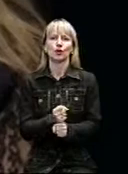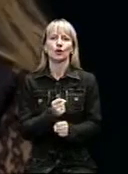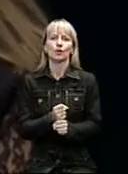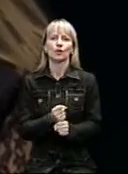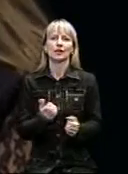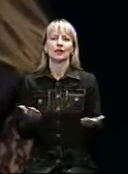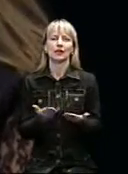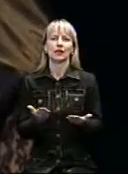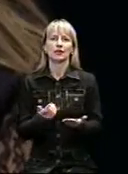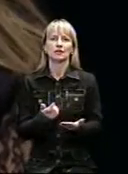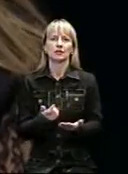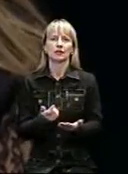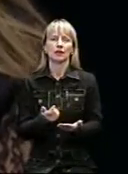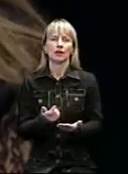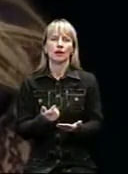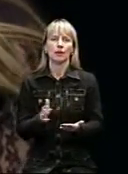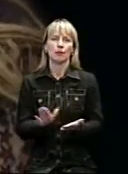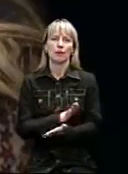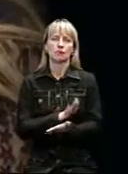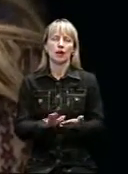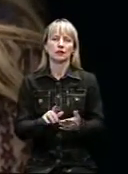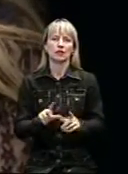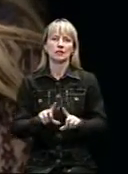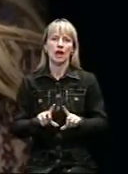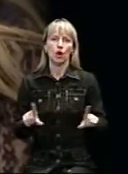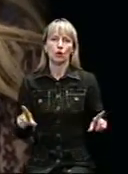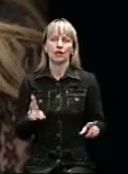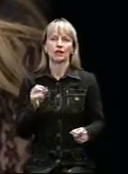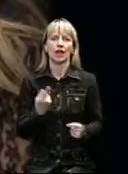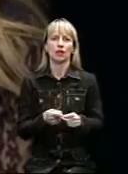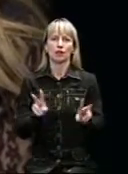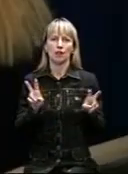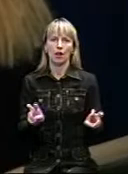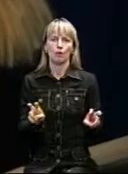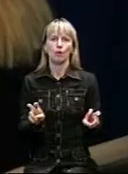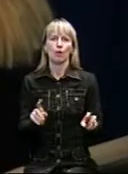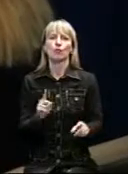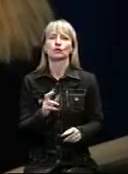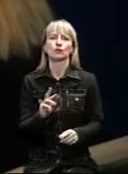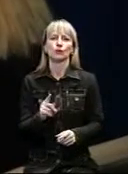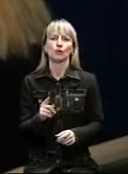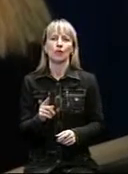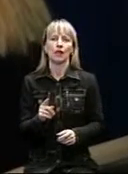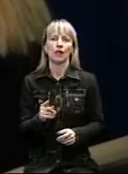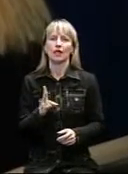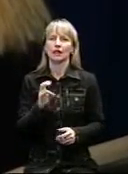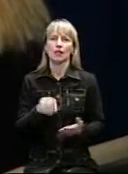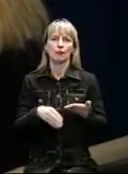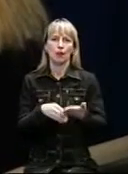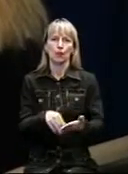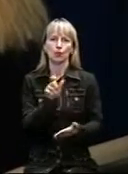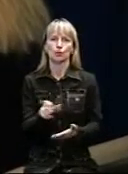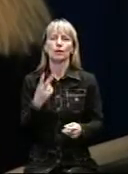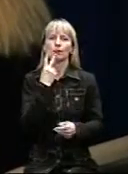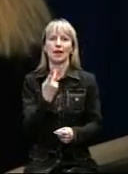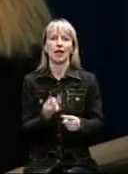якісь благодійні заходи на цю тему. Чому б не допомагати людям бачити цю